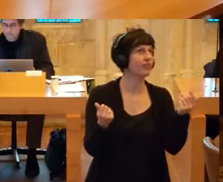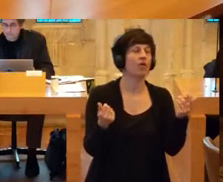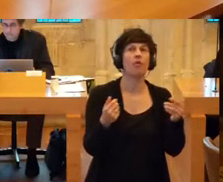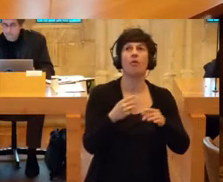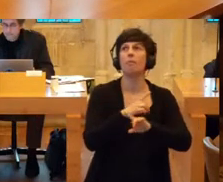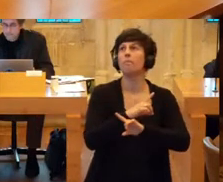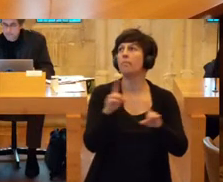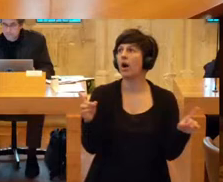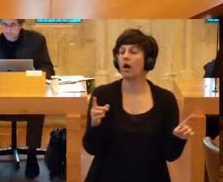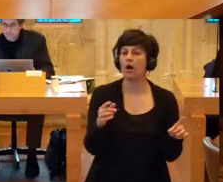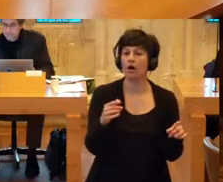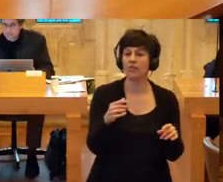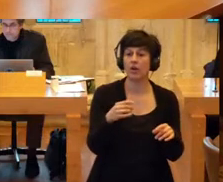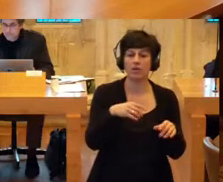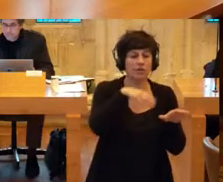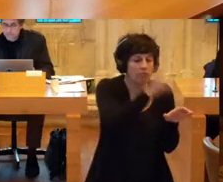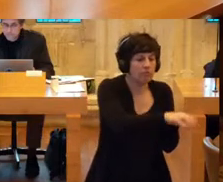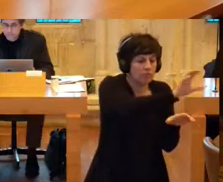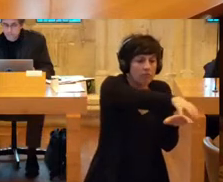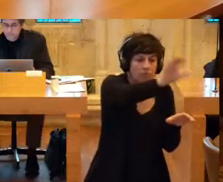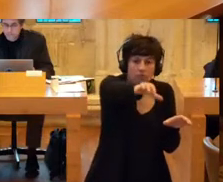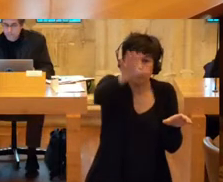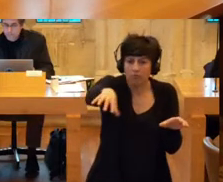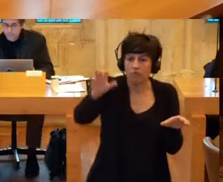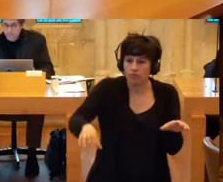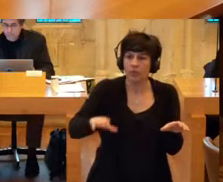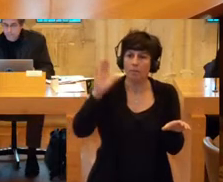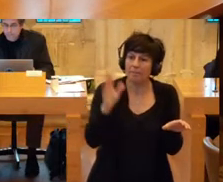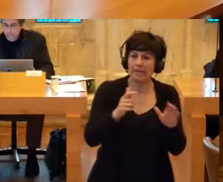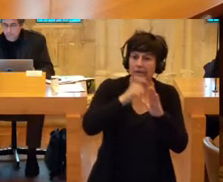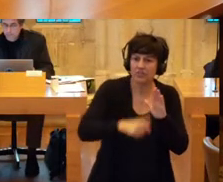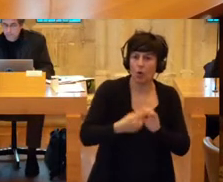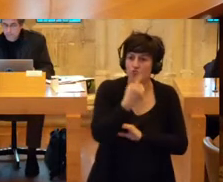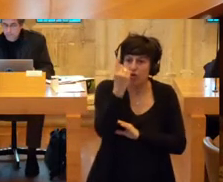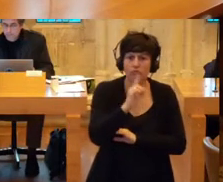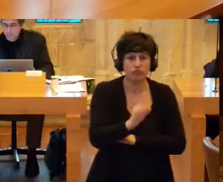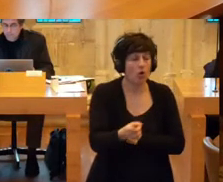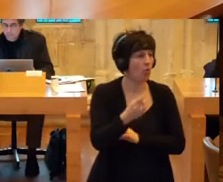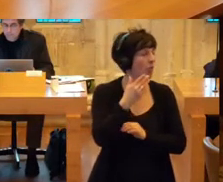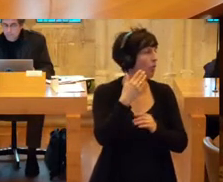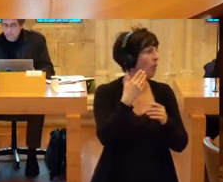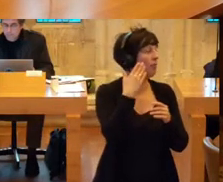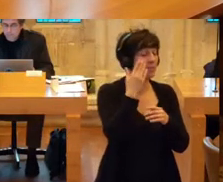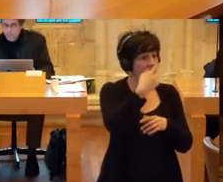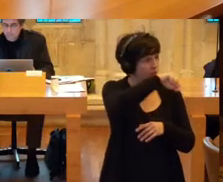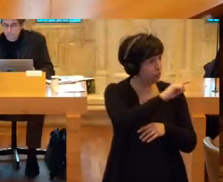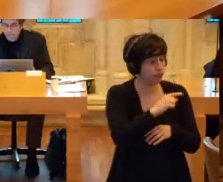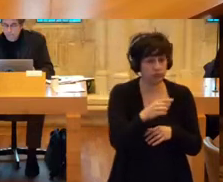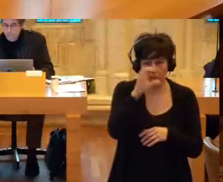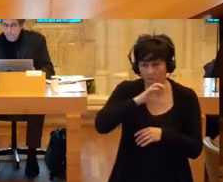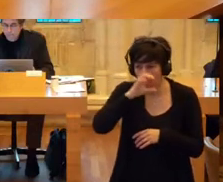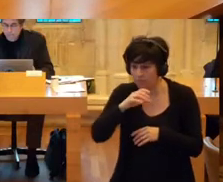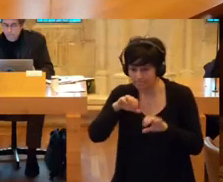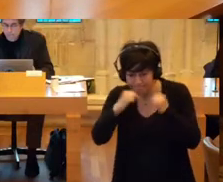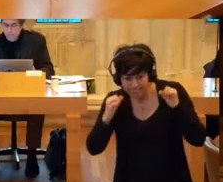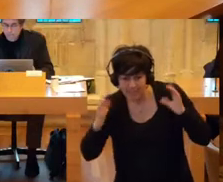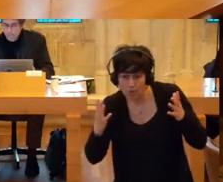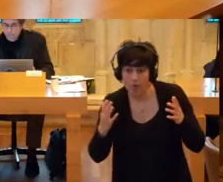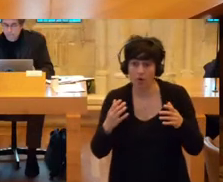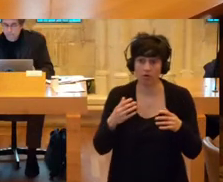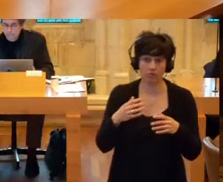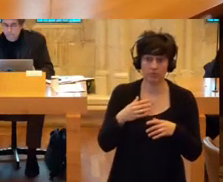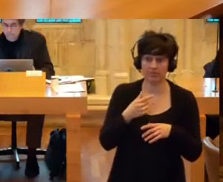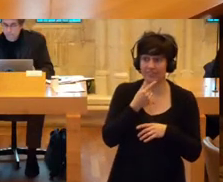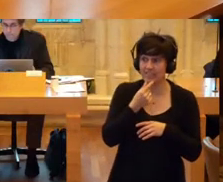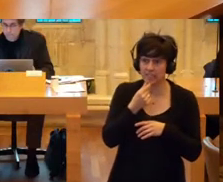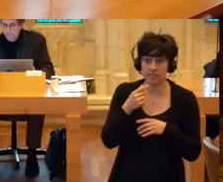de commerce de bouche. C'est voilà, quelque chose de différent. Enfin, pour ceux qui veulent savoir à quoi ça ressemble, il n'y a pas besoin de se déplacer beaucoup. Ça